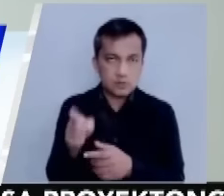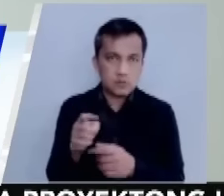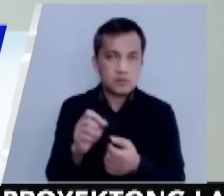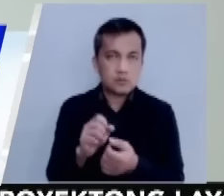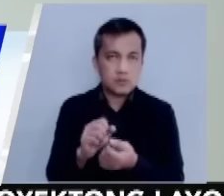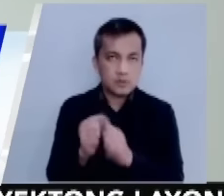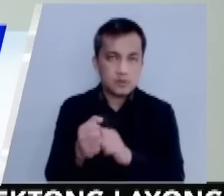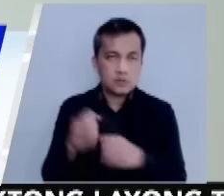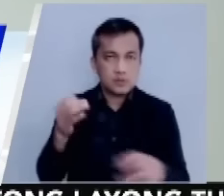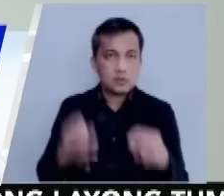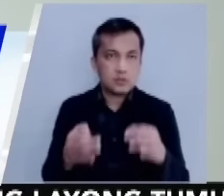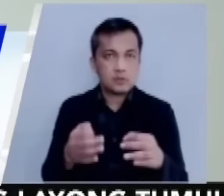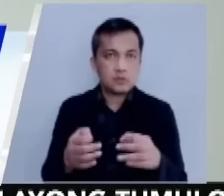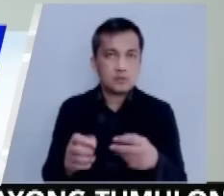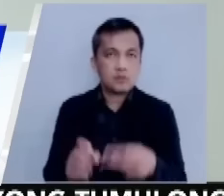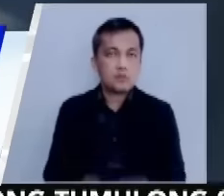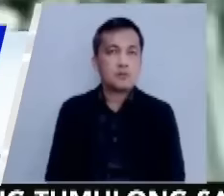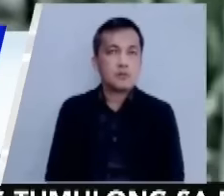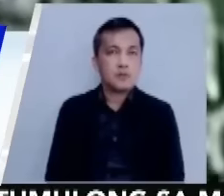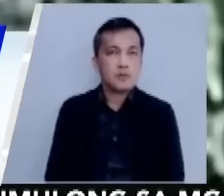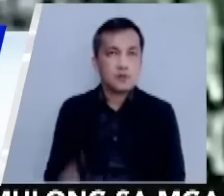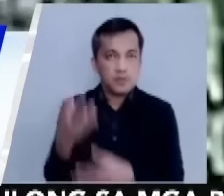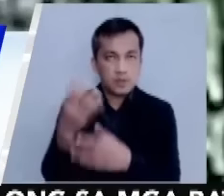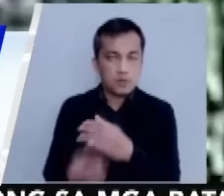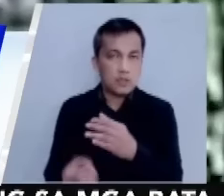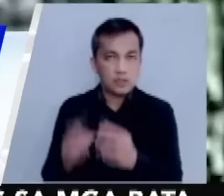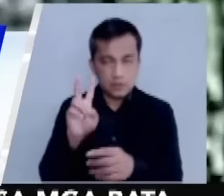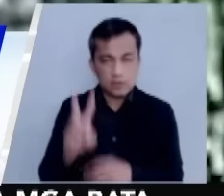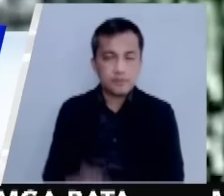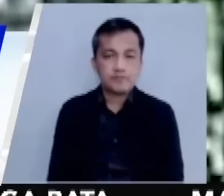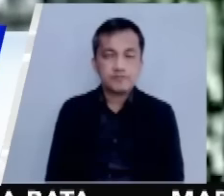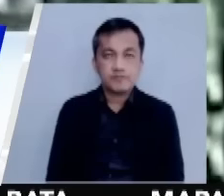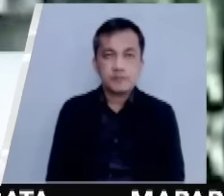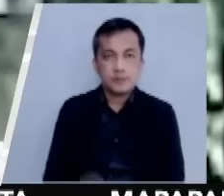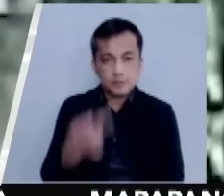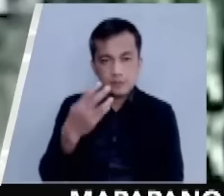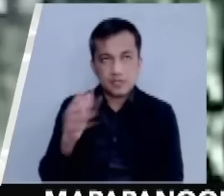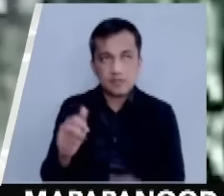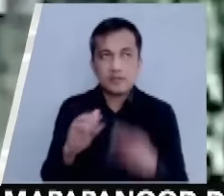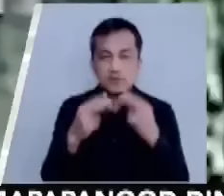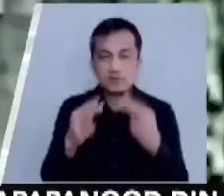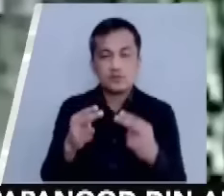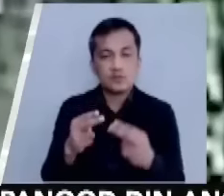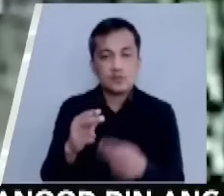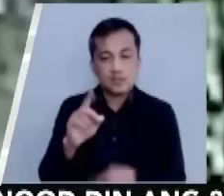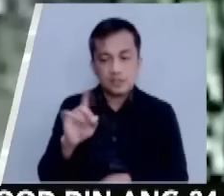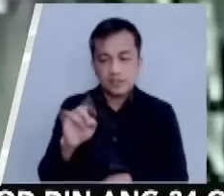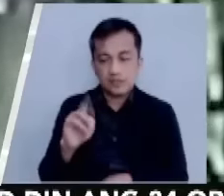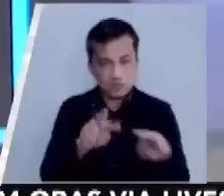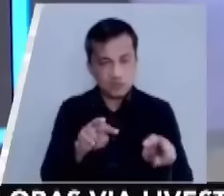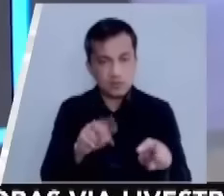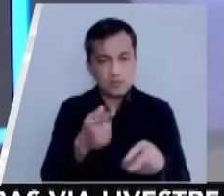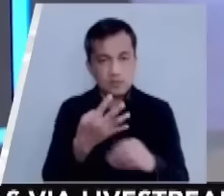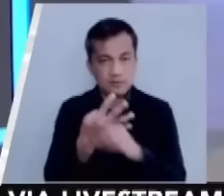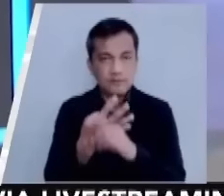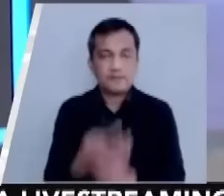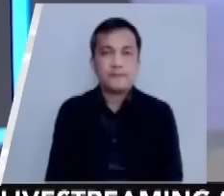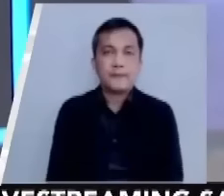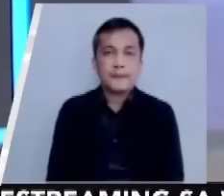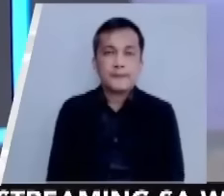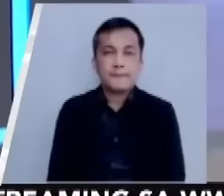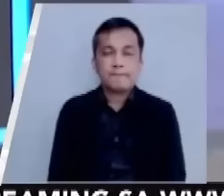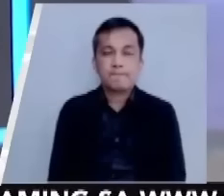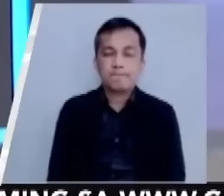yung pagkakawala ng dalawang ito. Para sa GMA Integrated News, Dano Tingkungko, Nakatutok, 24 Oras. Bukod